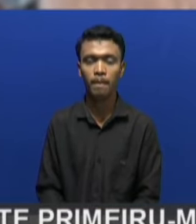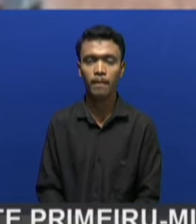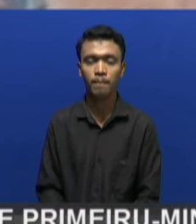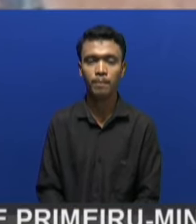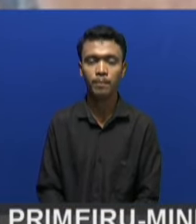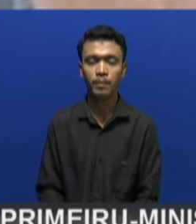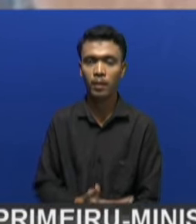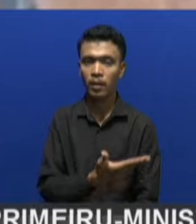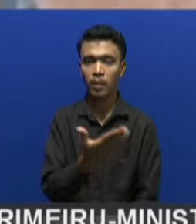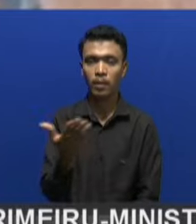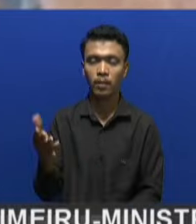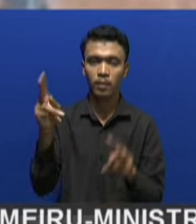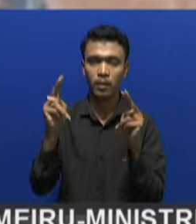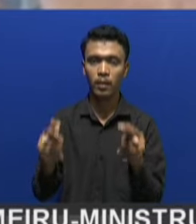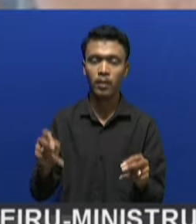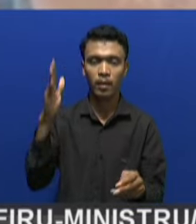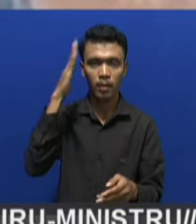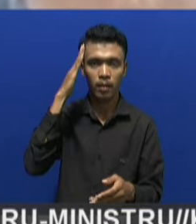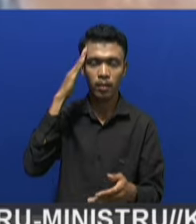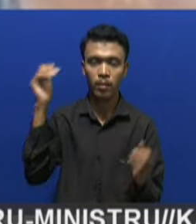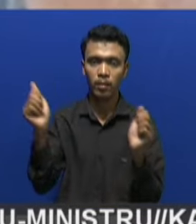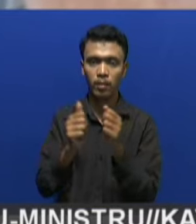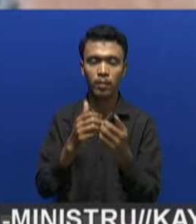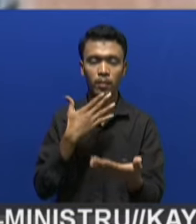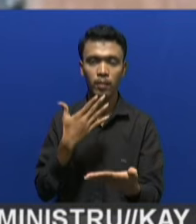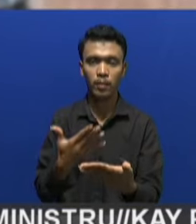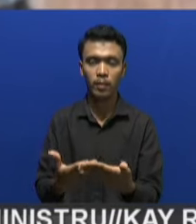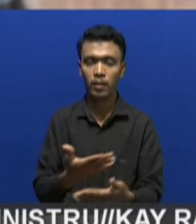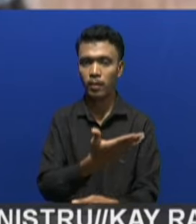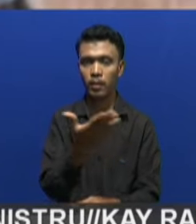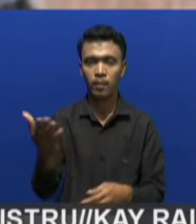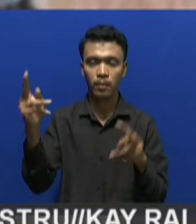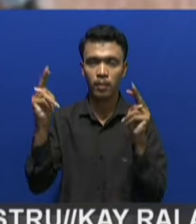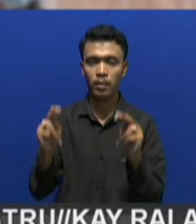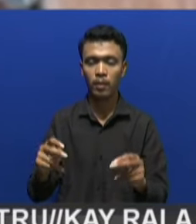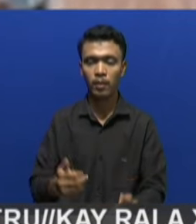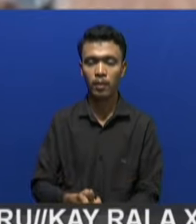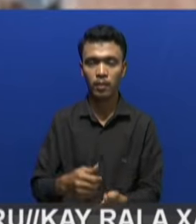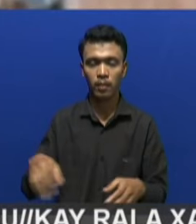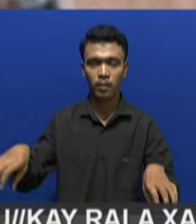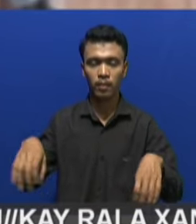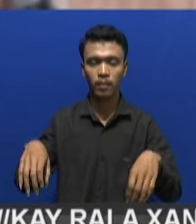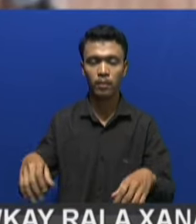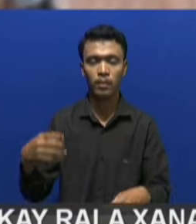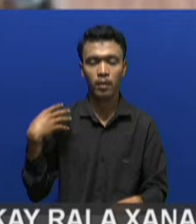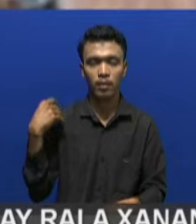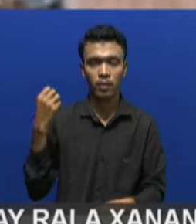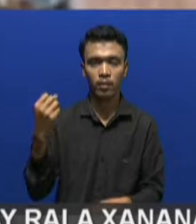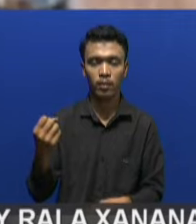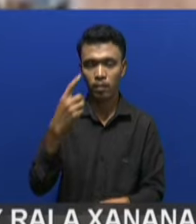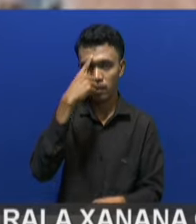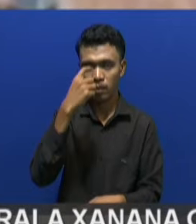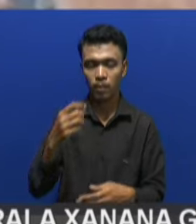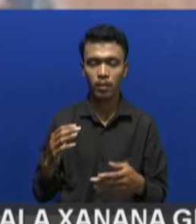Imi tengi teito di dia. Imi tengi esforço. Tengi estuda. Tamba saída. Na samba oile